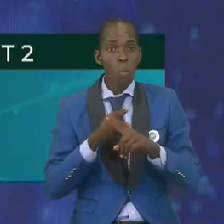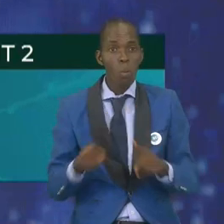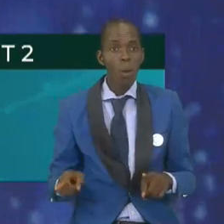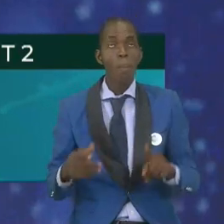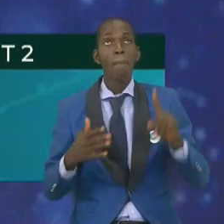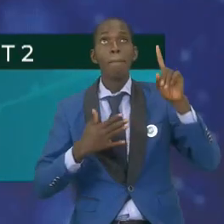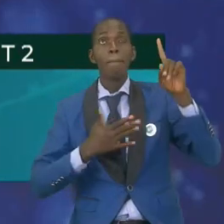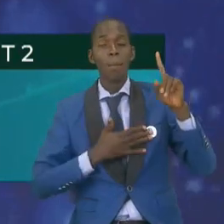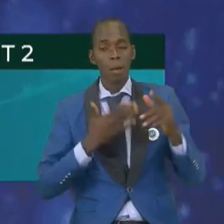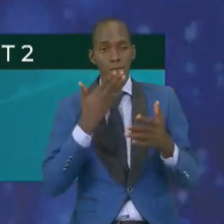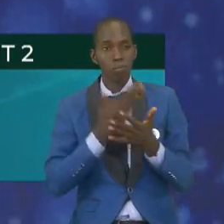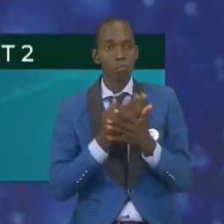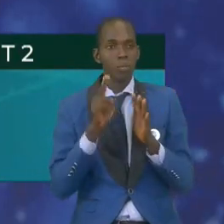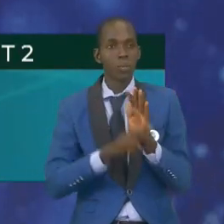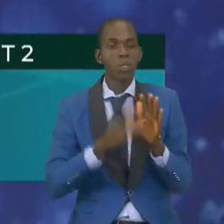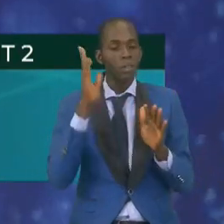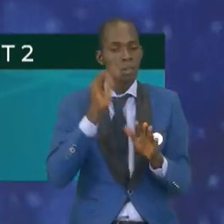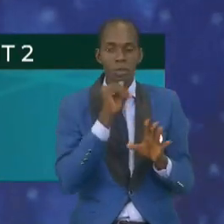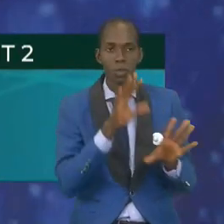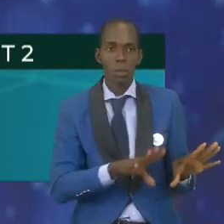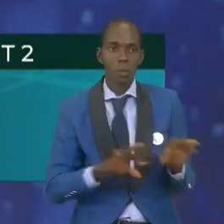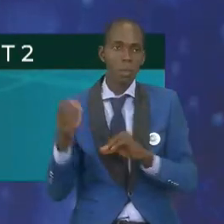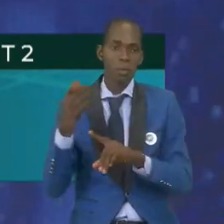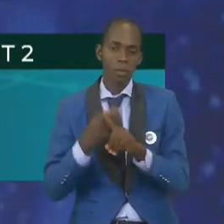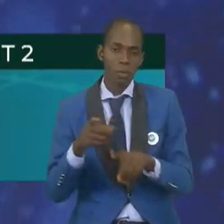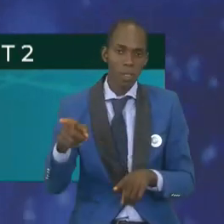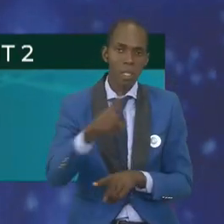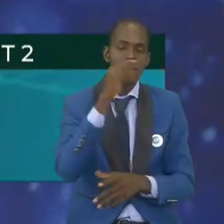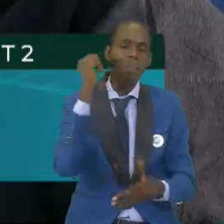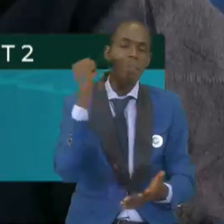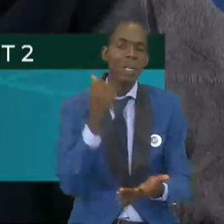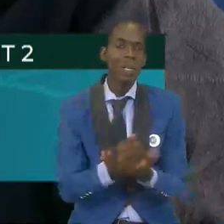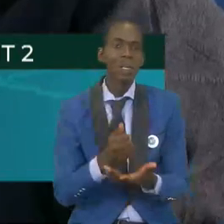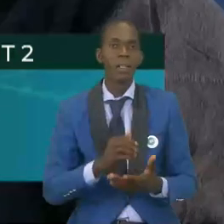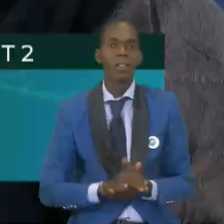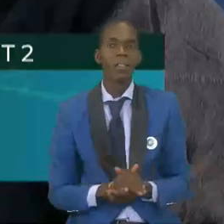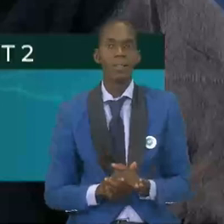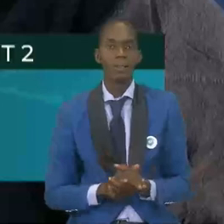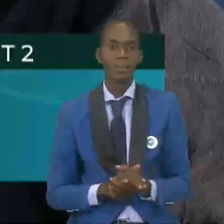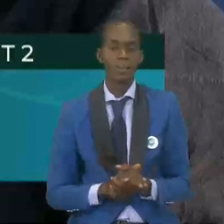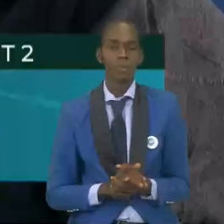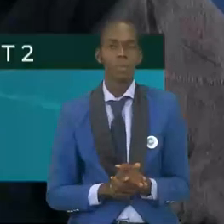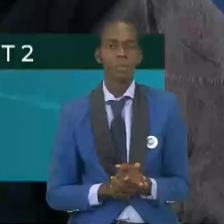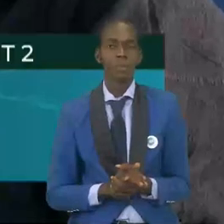les collines chancelleraient, mon amour ne s'éloignera point de toi.